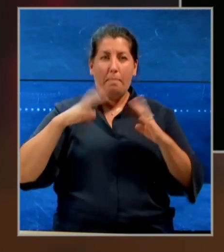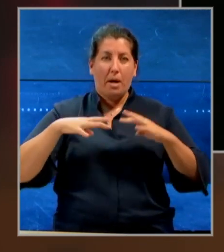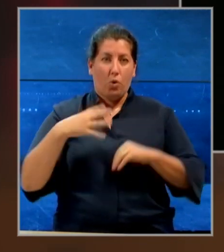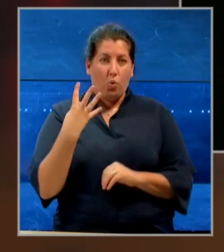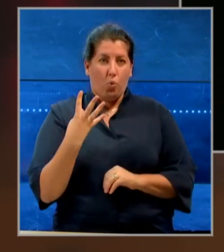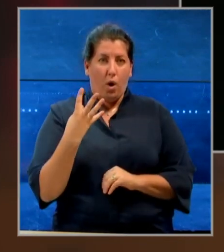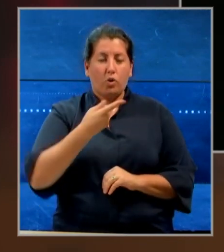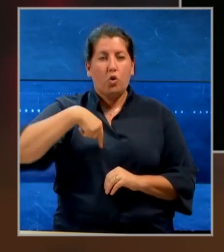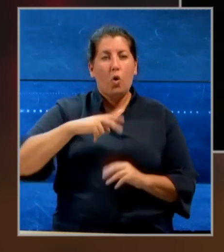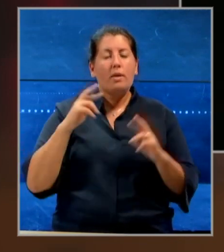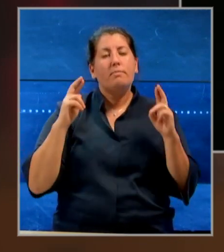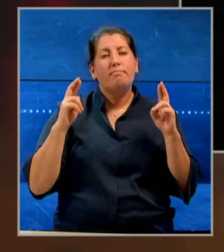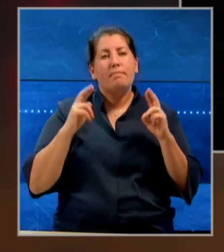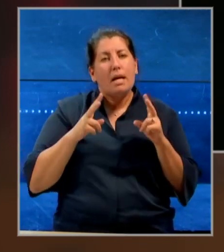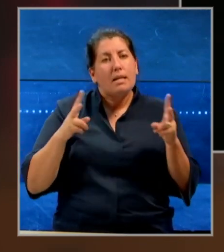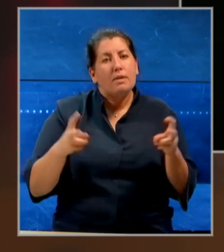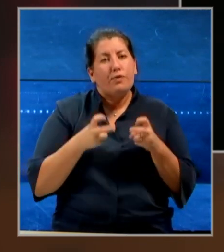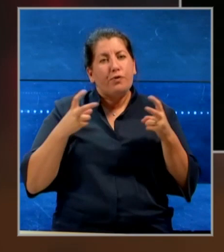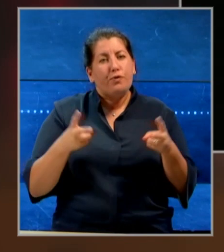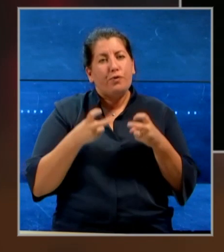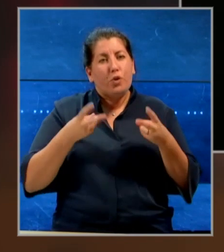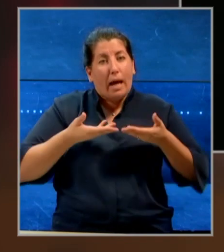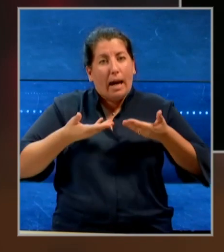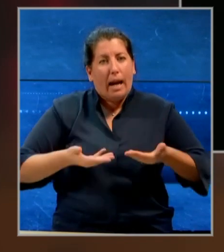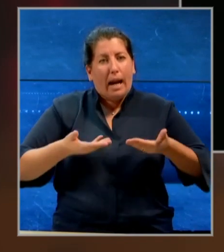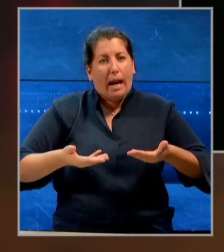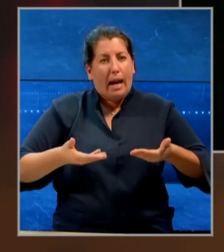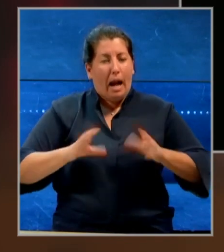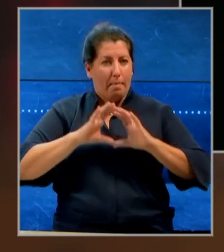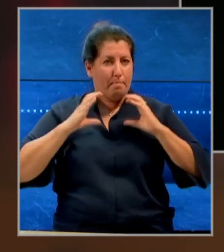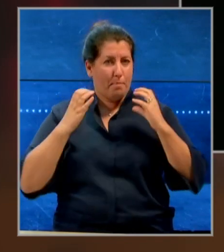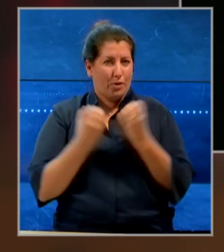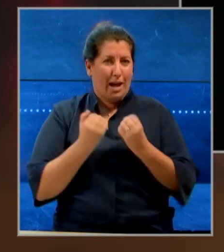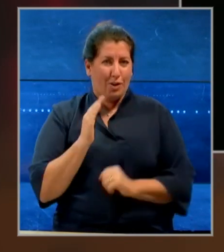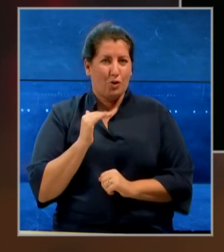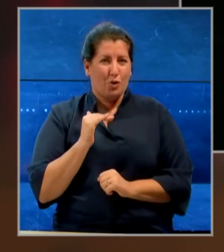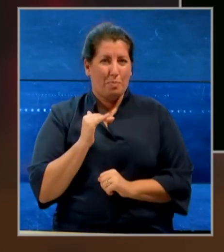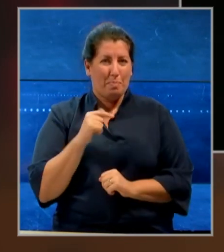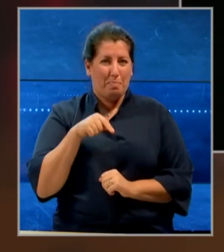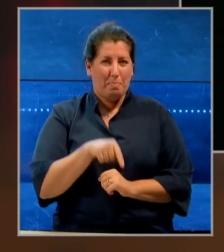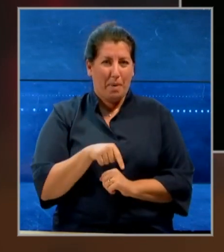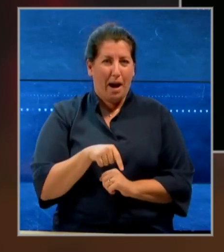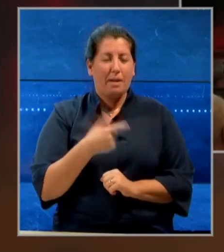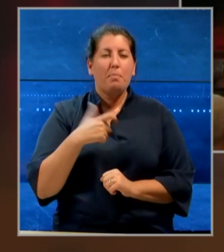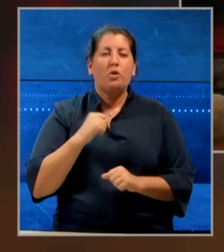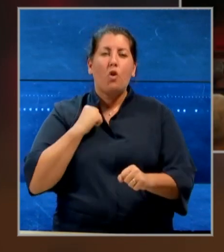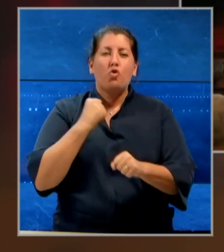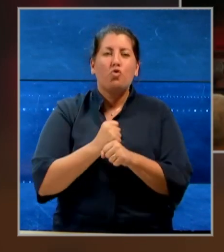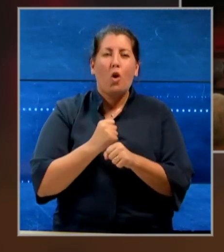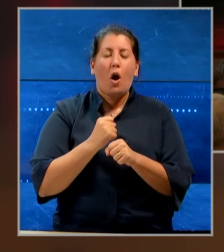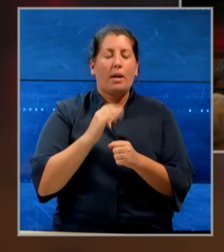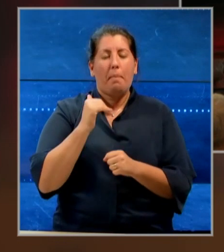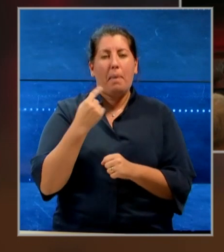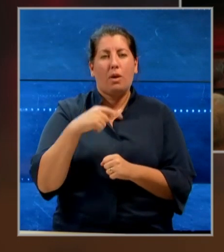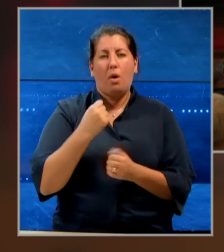sfruttare al massimo il cosiddetto fattore campo che nella storia del Bari è stato sempre determinante, sempre